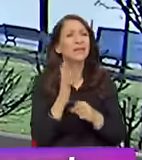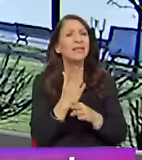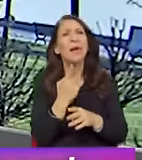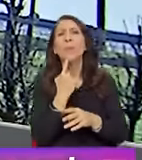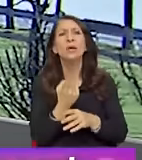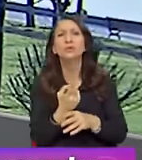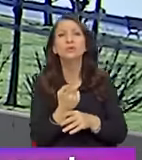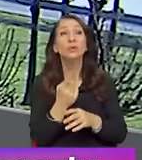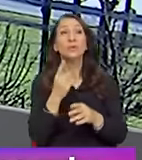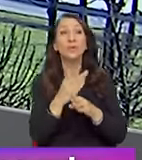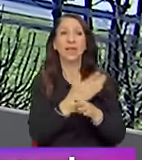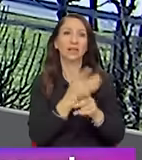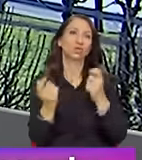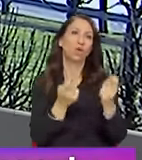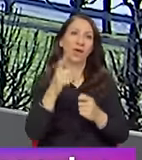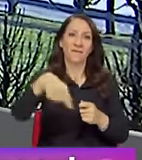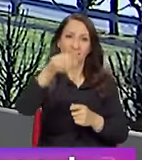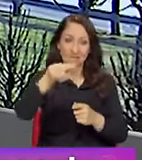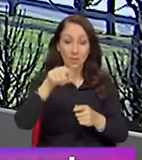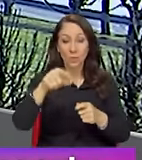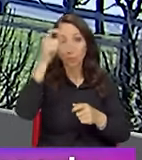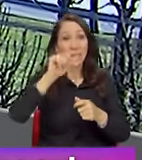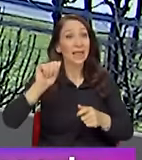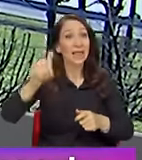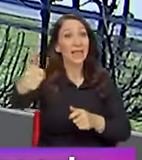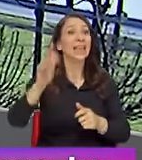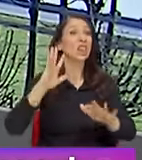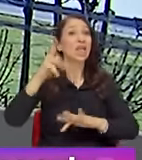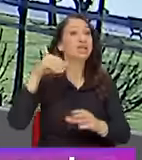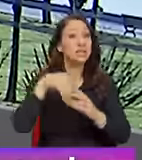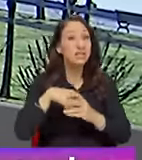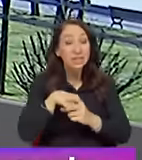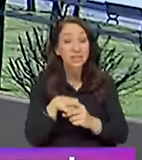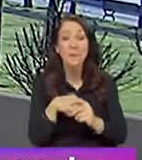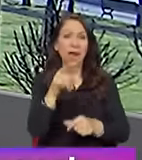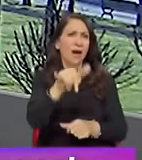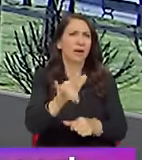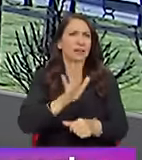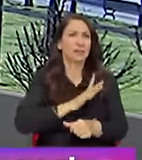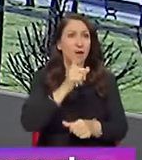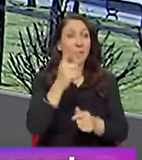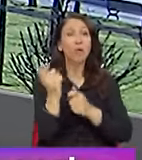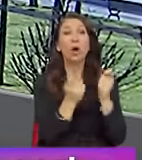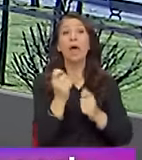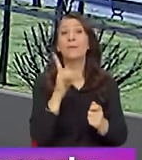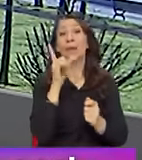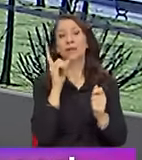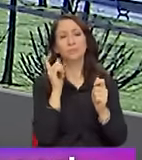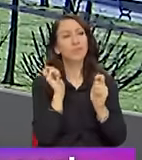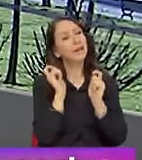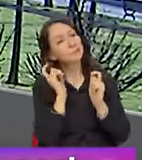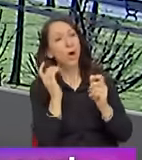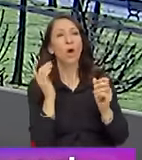böyle söylüyoruz? Bu bir vatandaşlık görevi. Bu ülkenin yarın için, geleceği için bir hakkınız var, bir göreviniz, bir ödeviniz